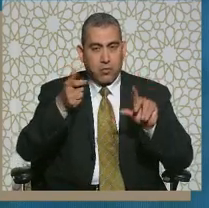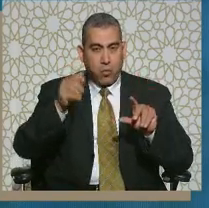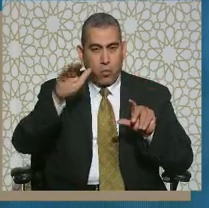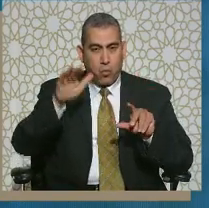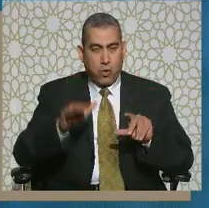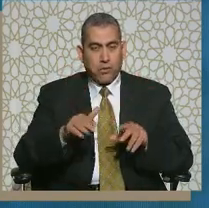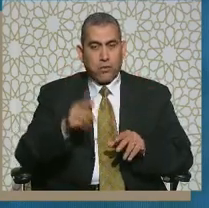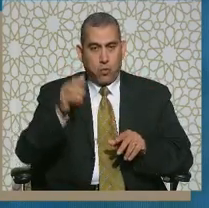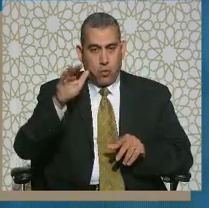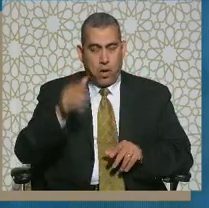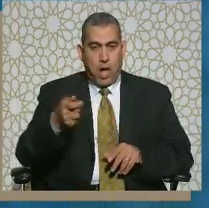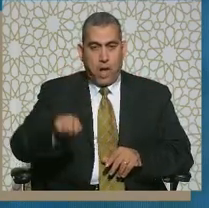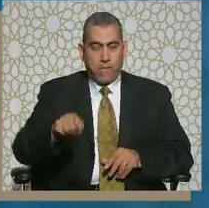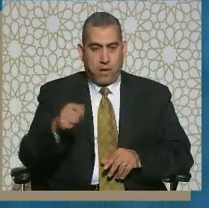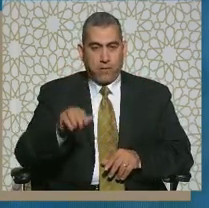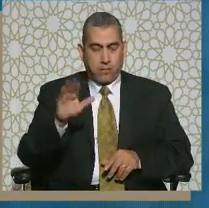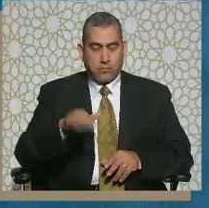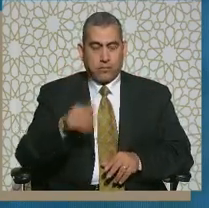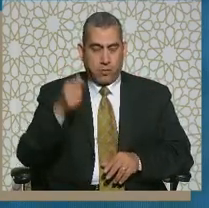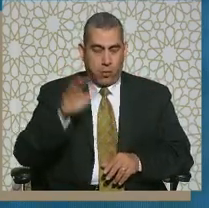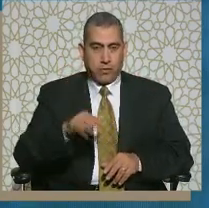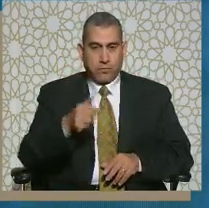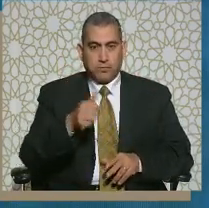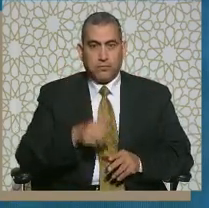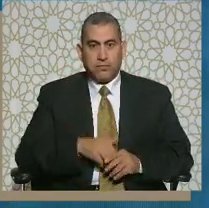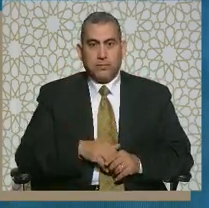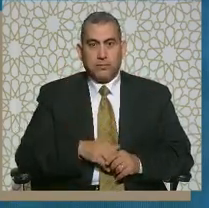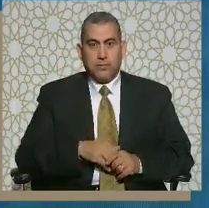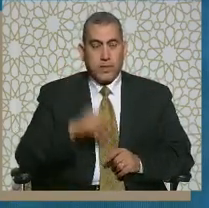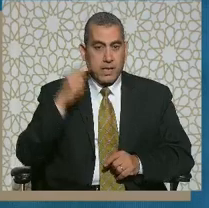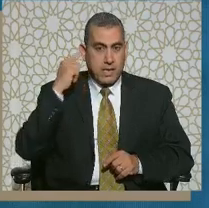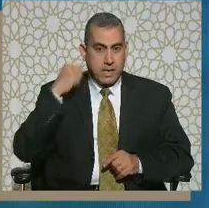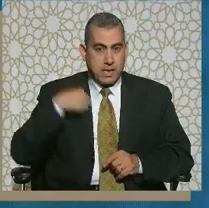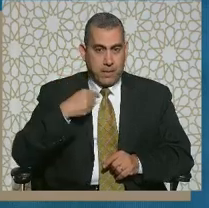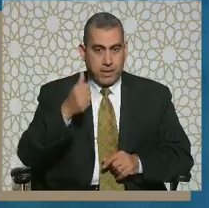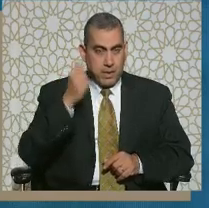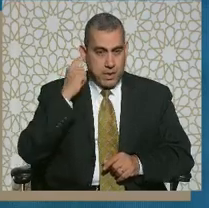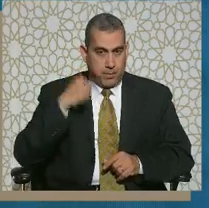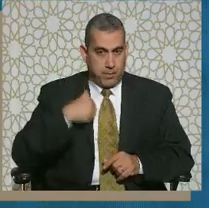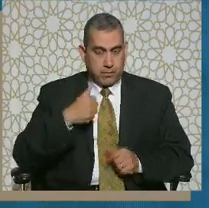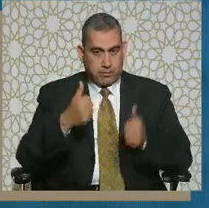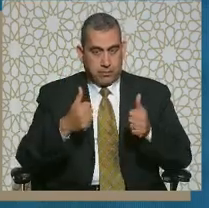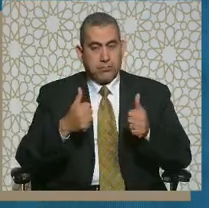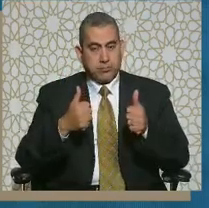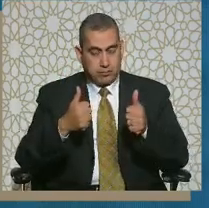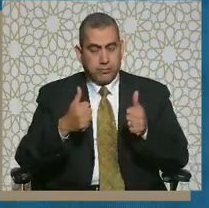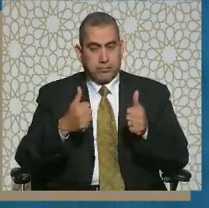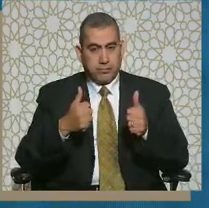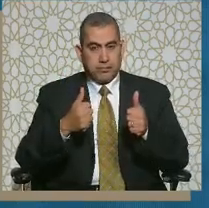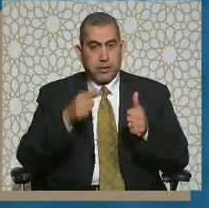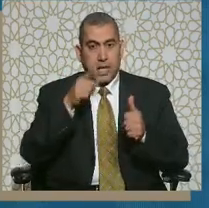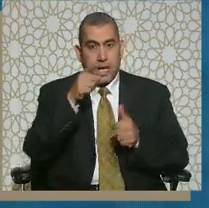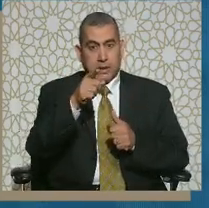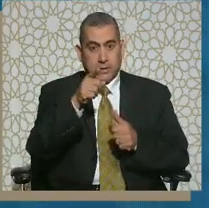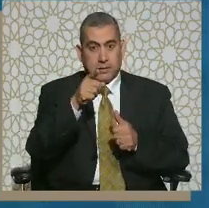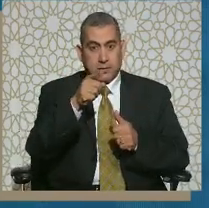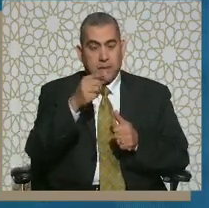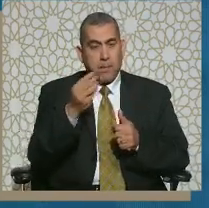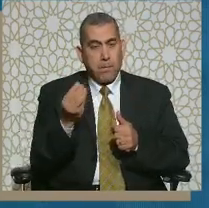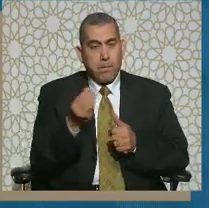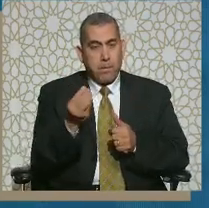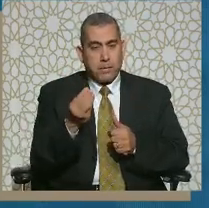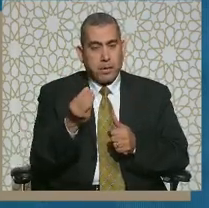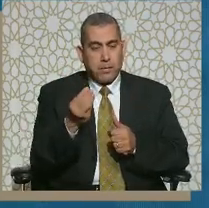اذن وطيته قفلته او وطيته طيب يا فندم حضرتك سامعاني دلوقتي كده صح ايوه ايوه فحضرتك دلوقتي ببساطه